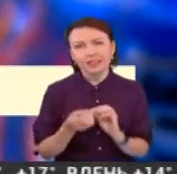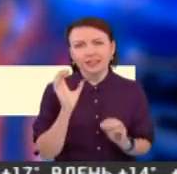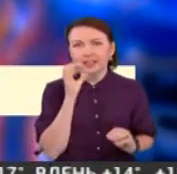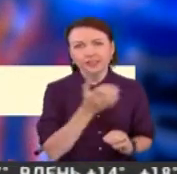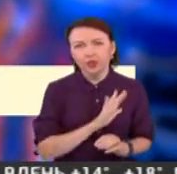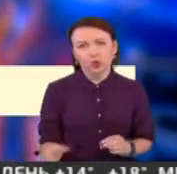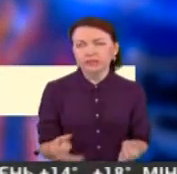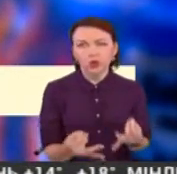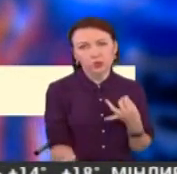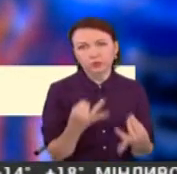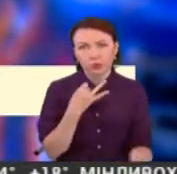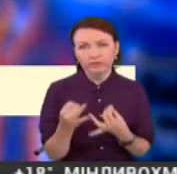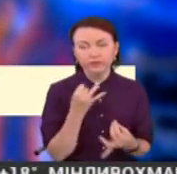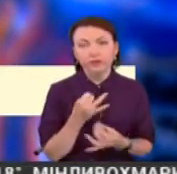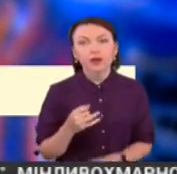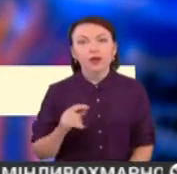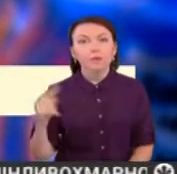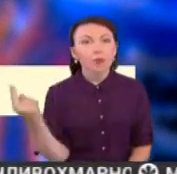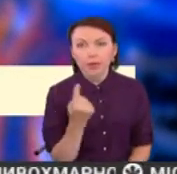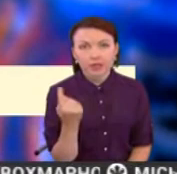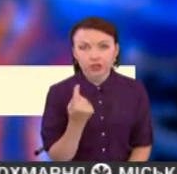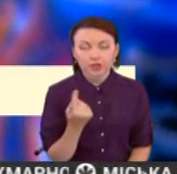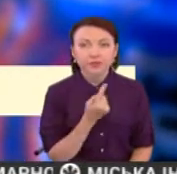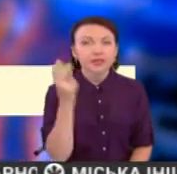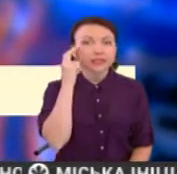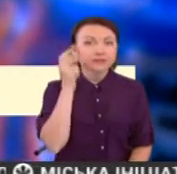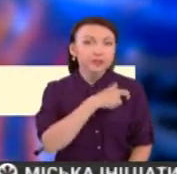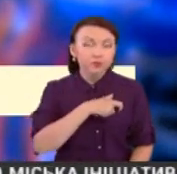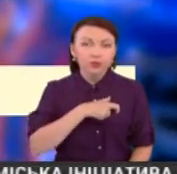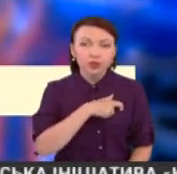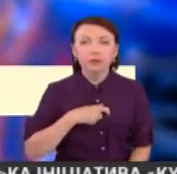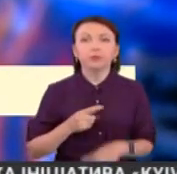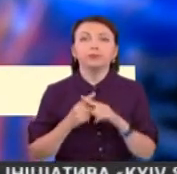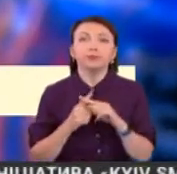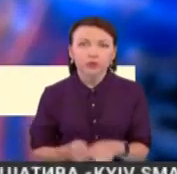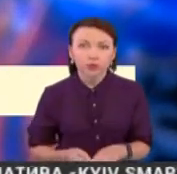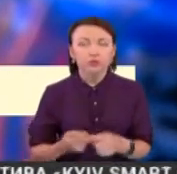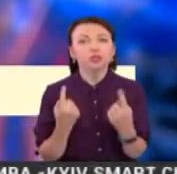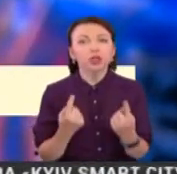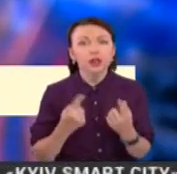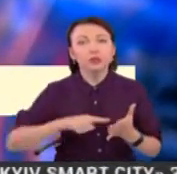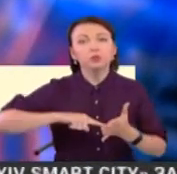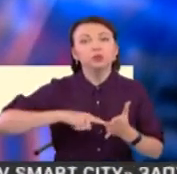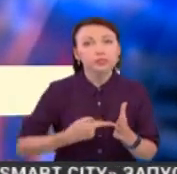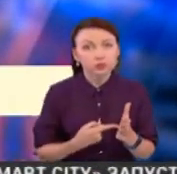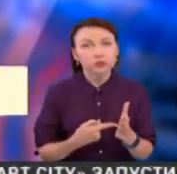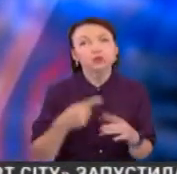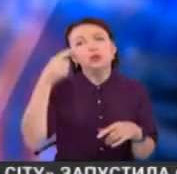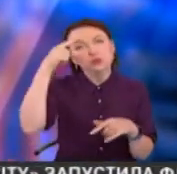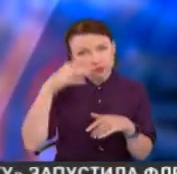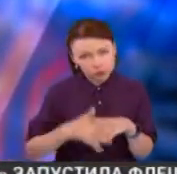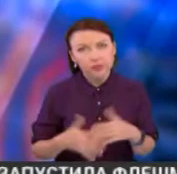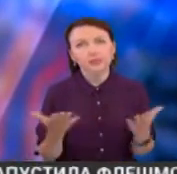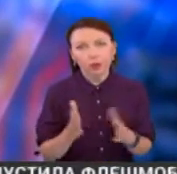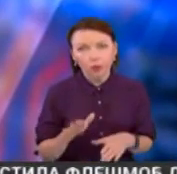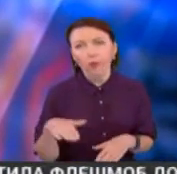несерйозні розмови. По-перше, київські депутати піддаються шаленому тиску, зрозуміло, з якого боку,